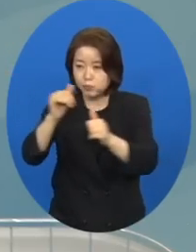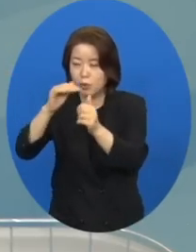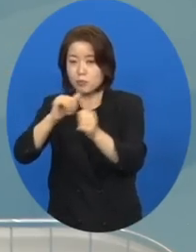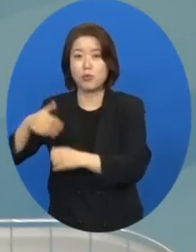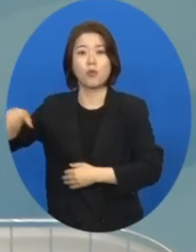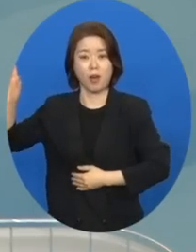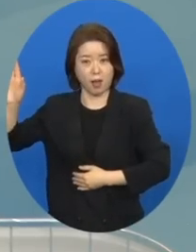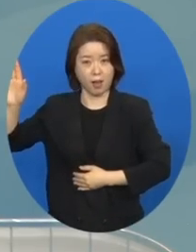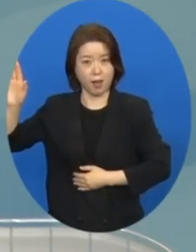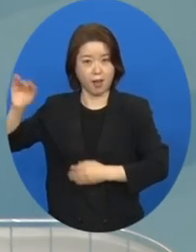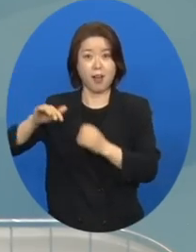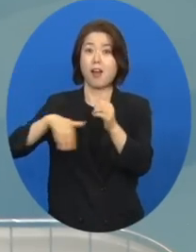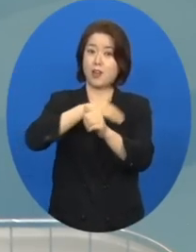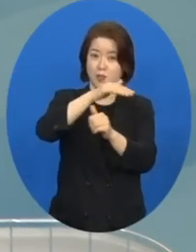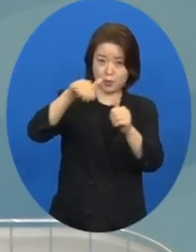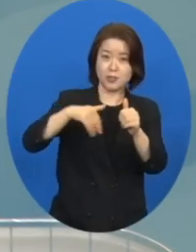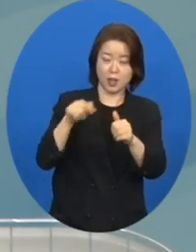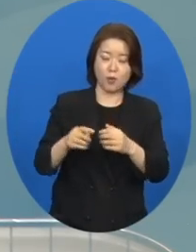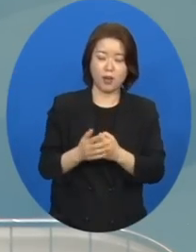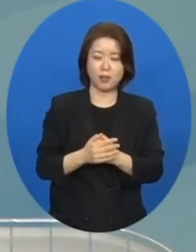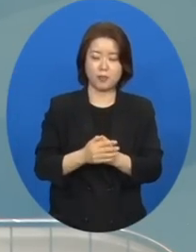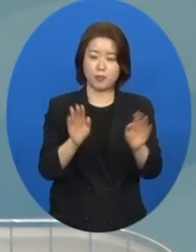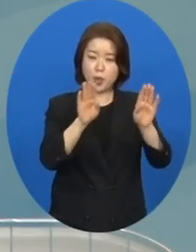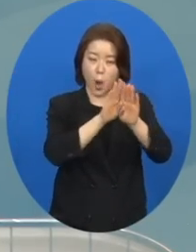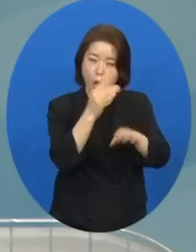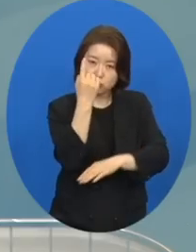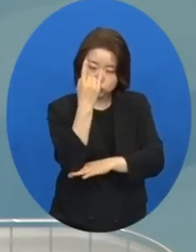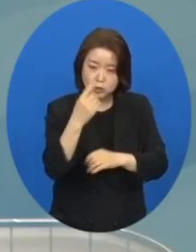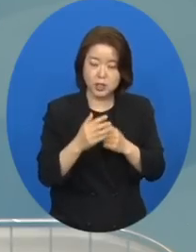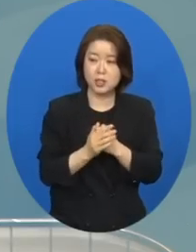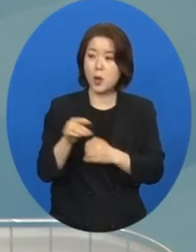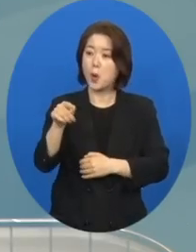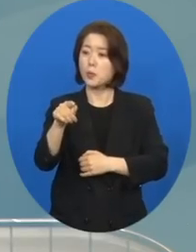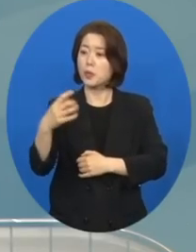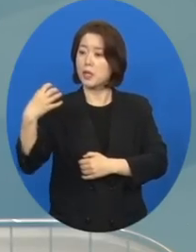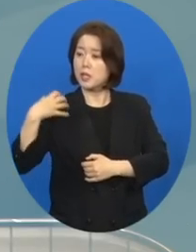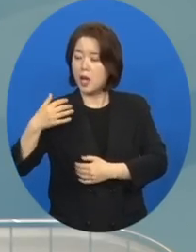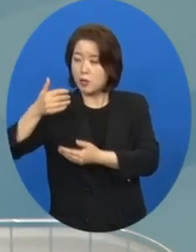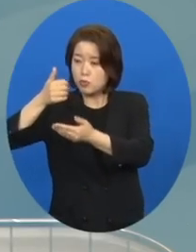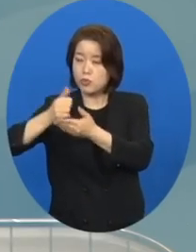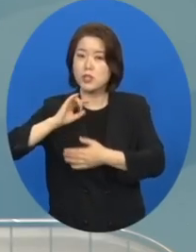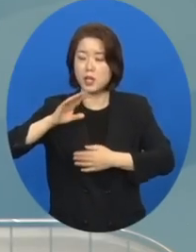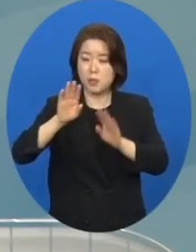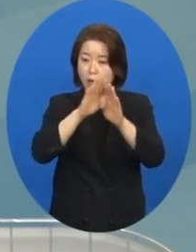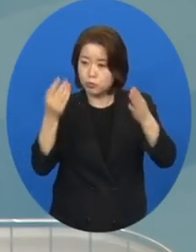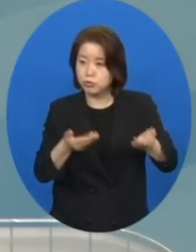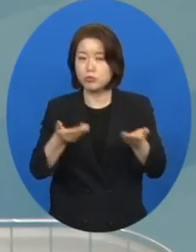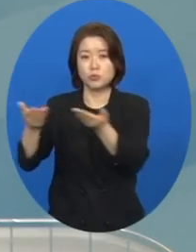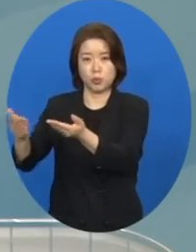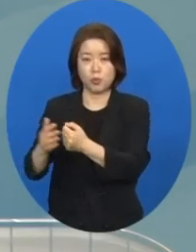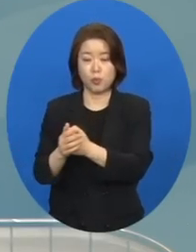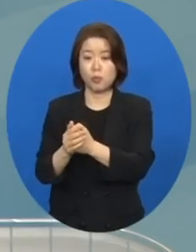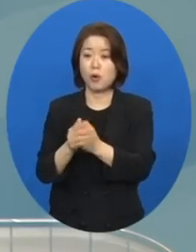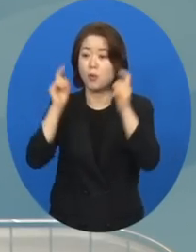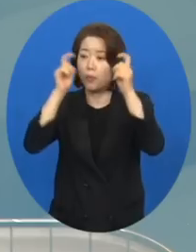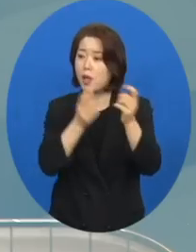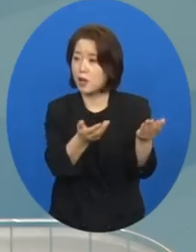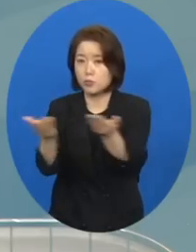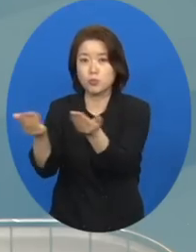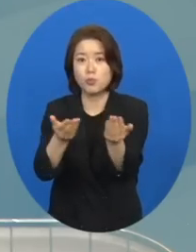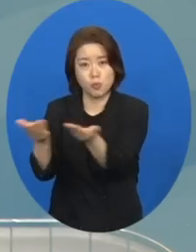아시겠죠 이런 상황입니다 그 문 새기는 목자에게 만 문을 열어 줘요 그래서 양들을 만날 수 있게 해주는